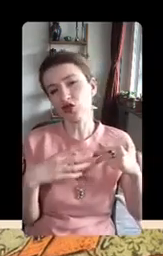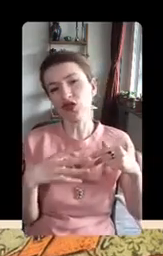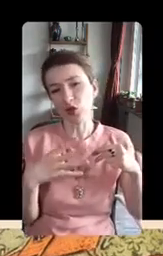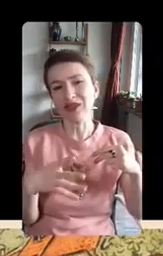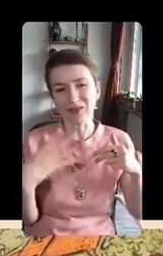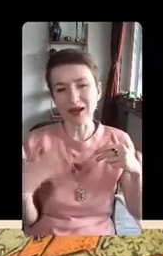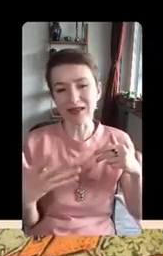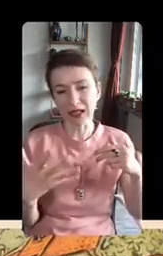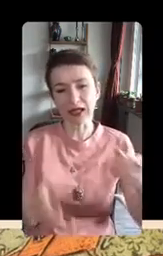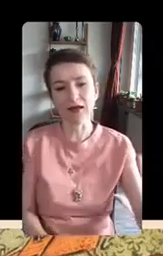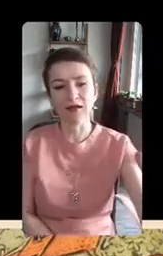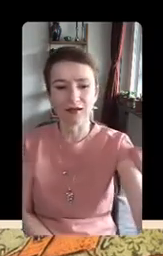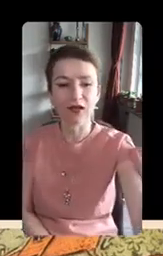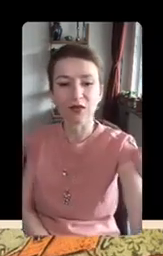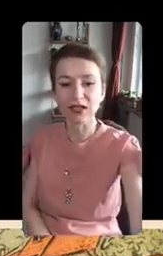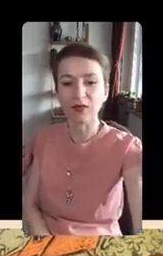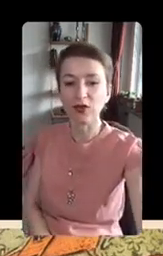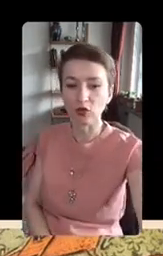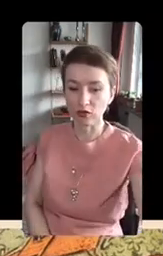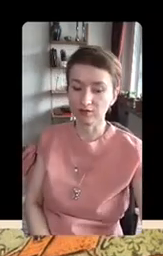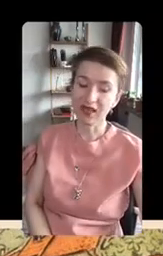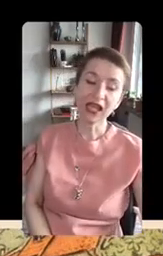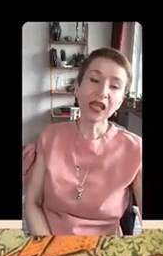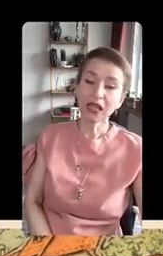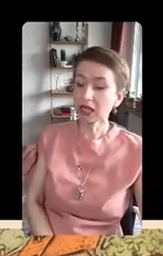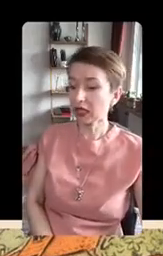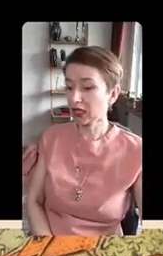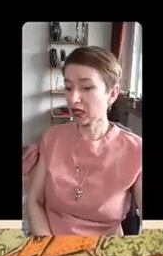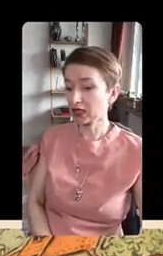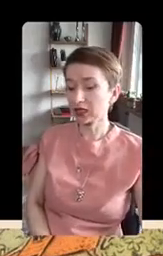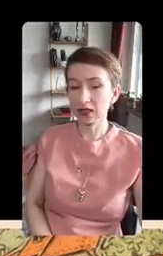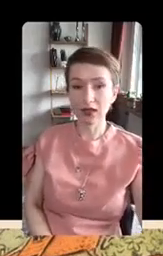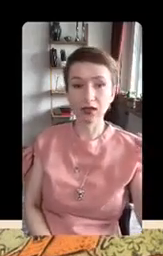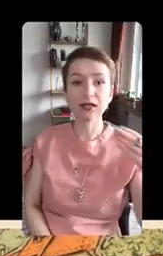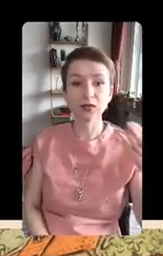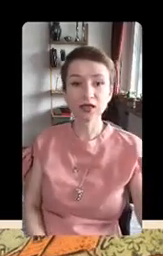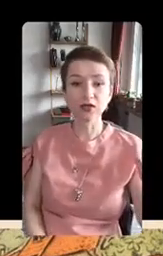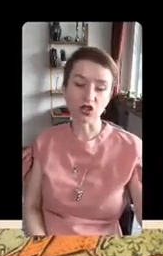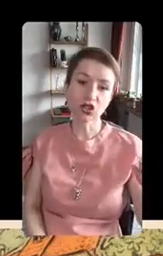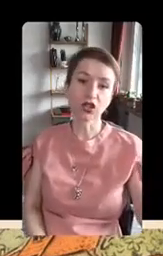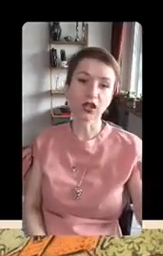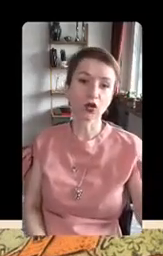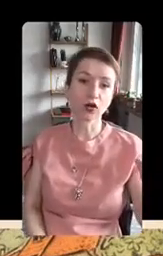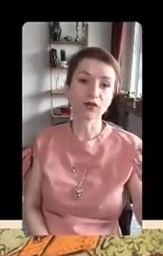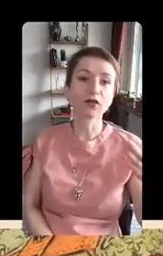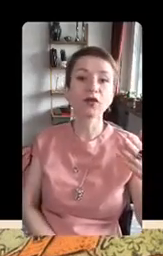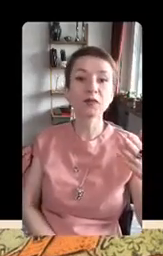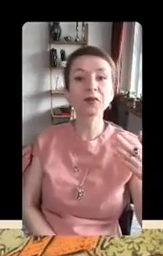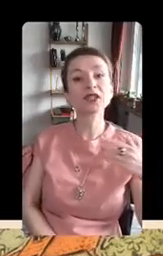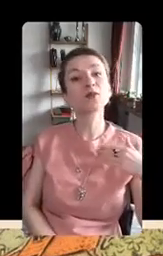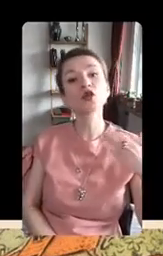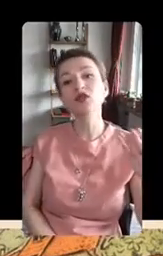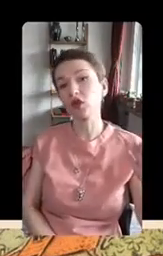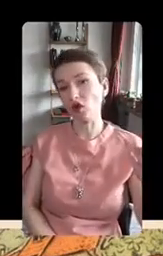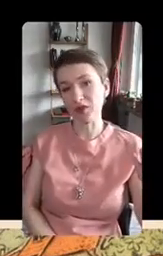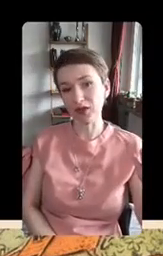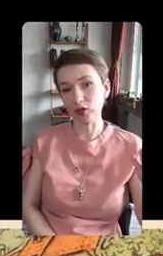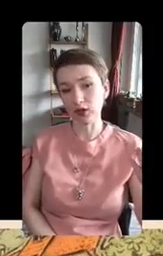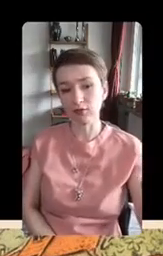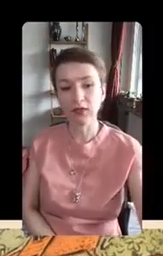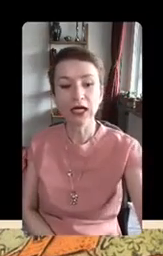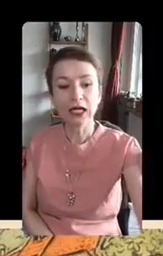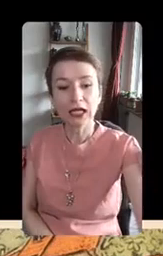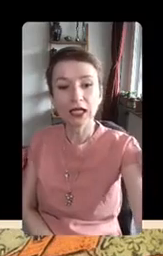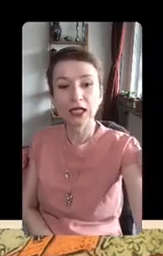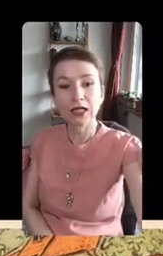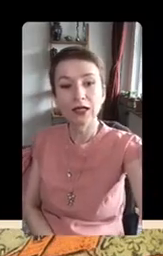Швеции был очень такой германский подход. И Эльза Бесков — это женщина, которая в свое время пошла против такого